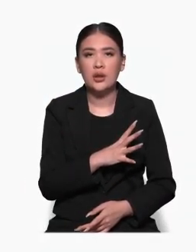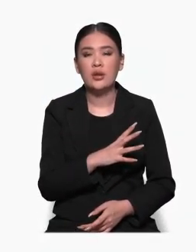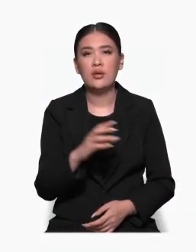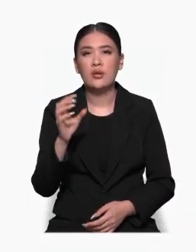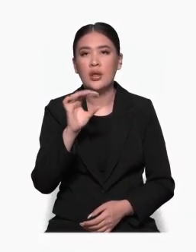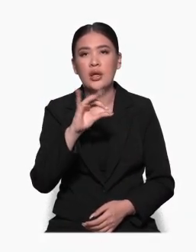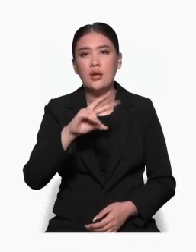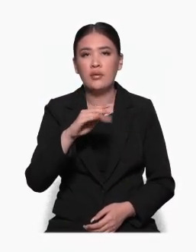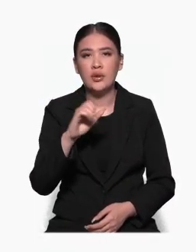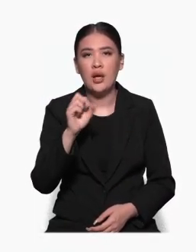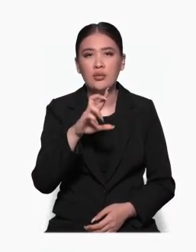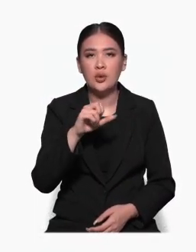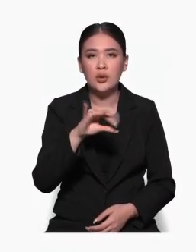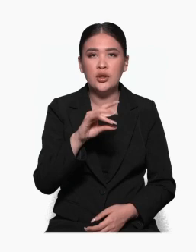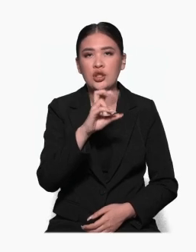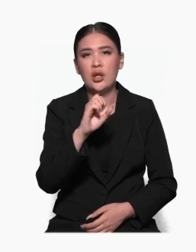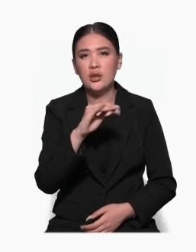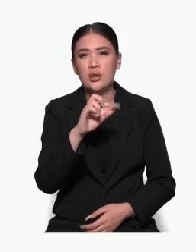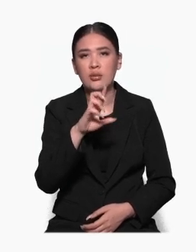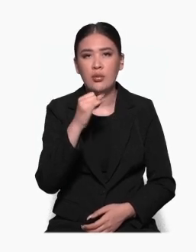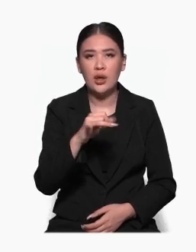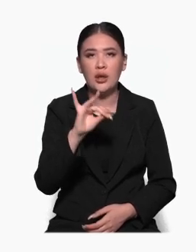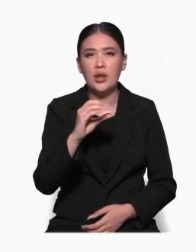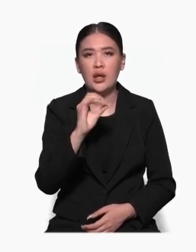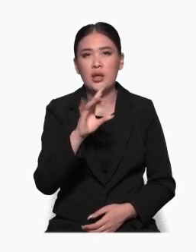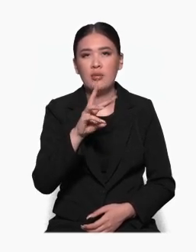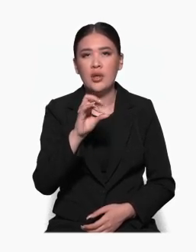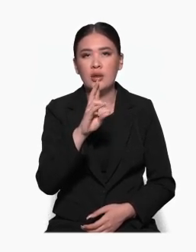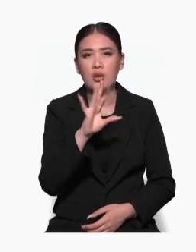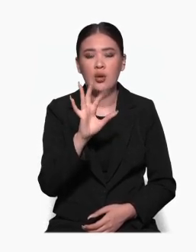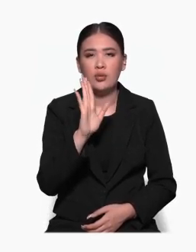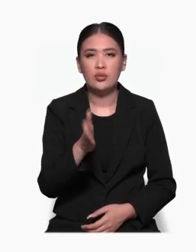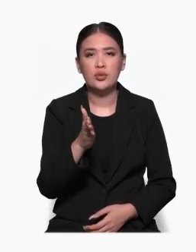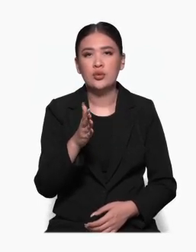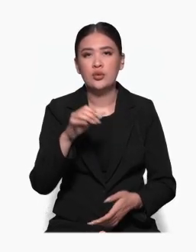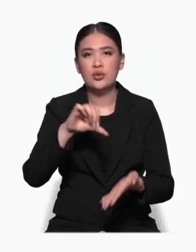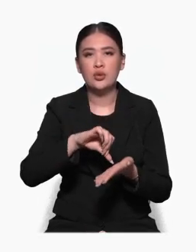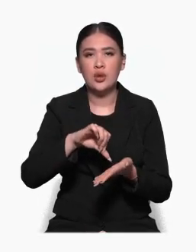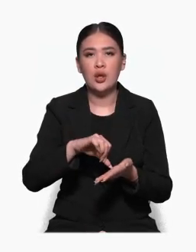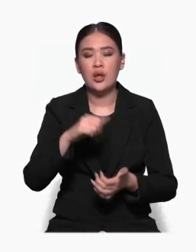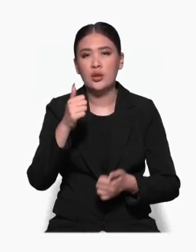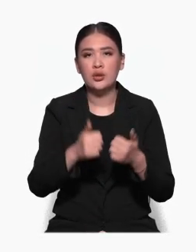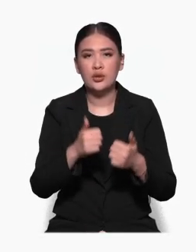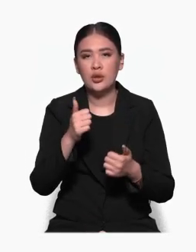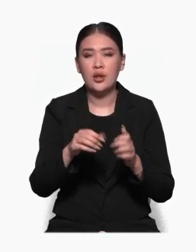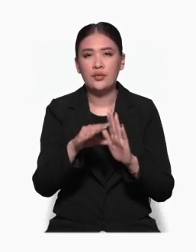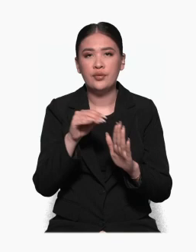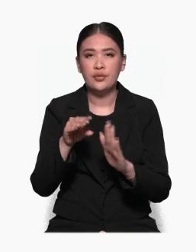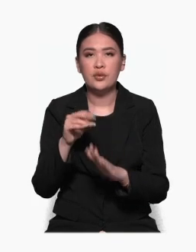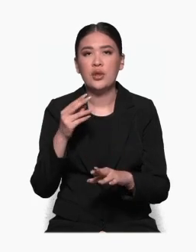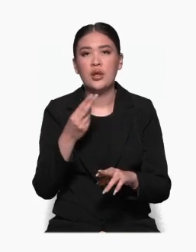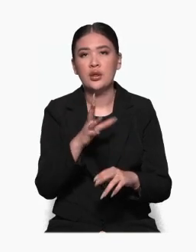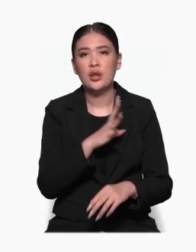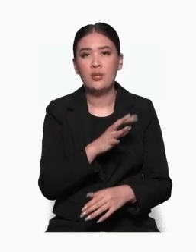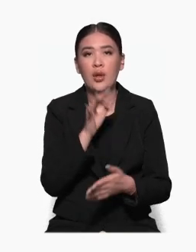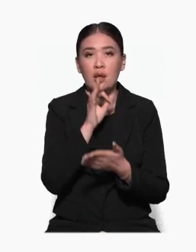Ильфат Абдуллин, Дәулеткелді Жаңбырбай және Александр Еременко қорғайды. Олар іріктеуден сүрінбей өтуге тырысады. Осы раундтың нәтижесі